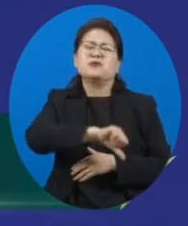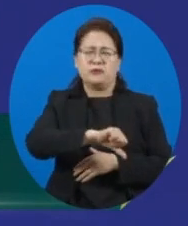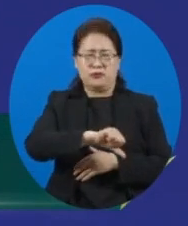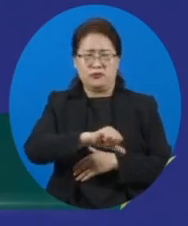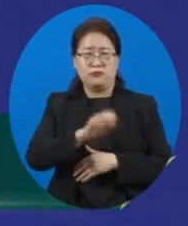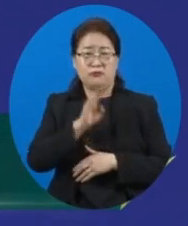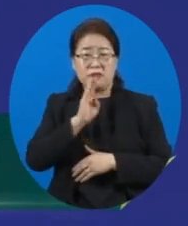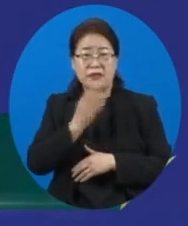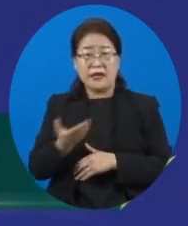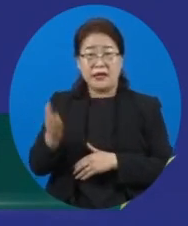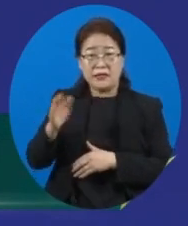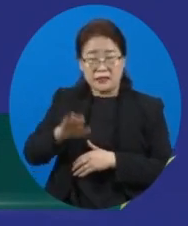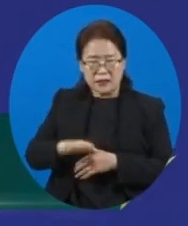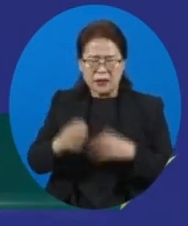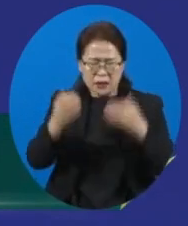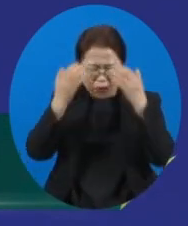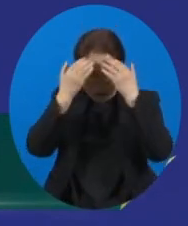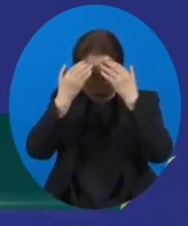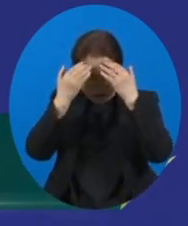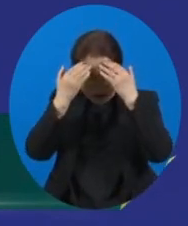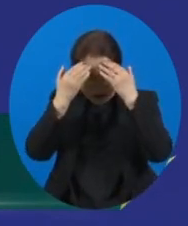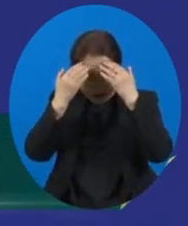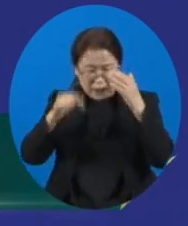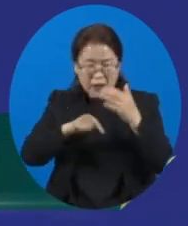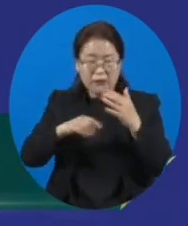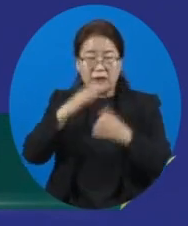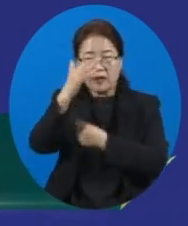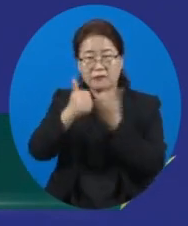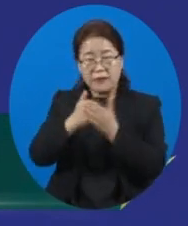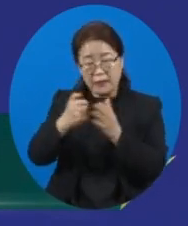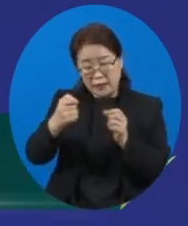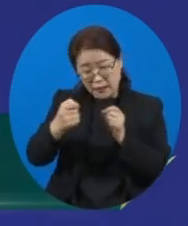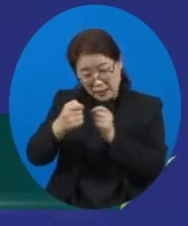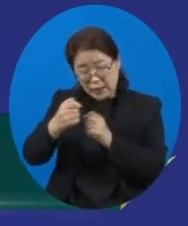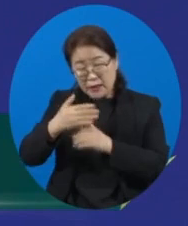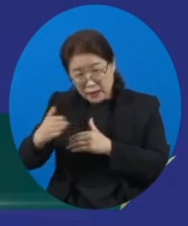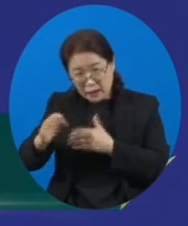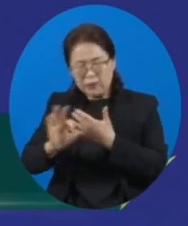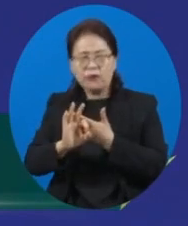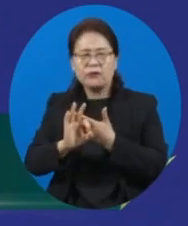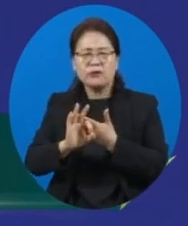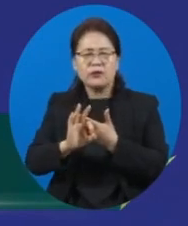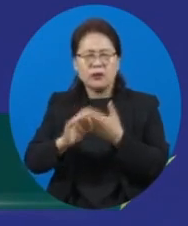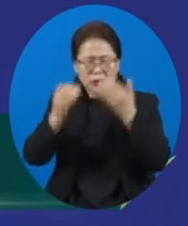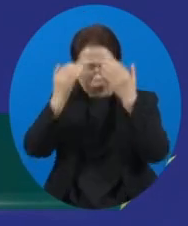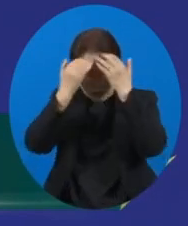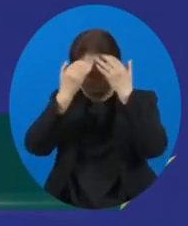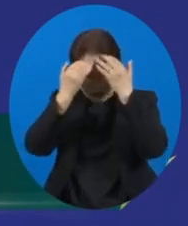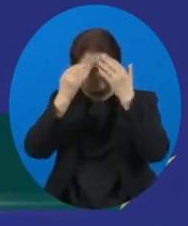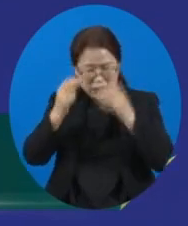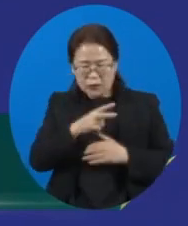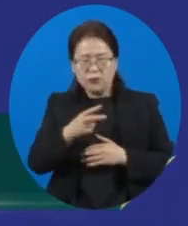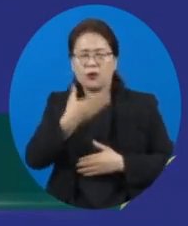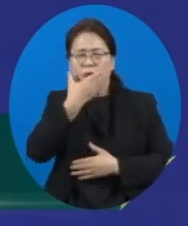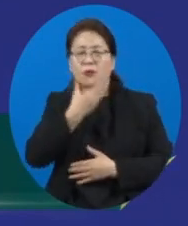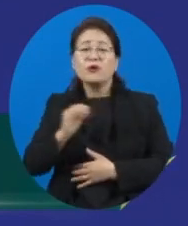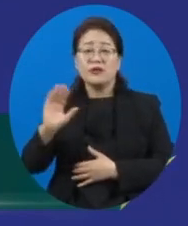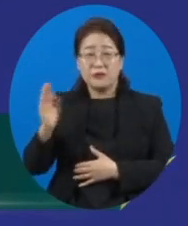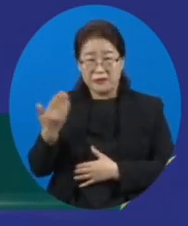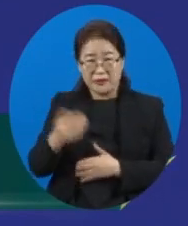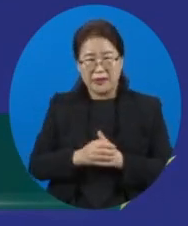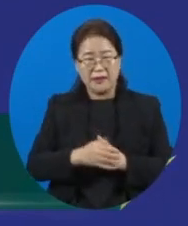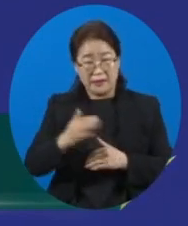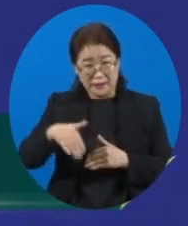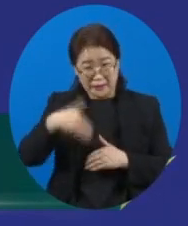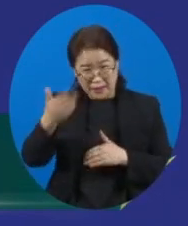그러나 그 고난 때문에 내가 하나님께로 가까이 나간다면 그게 뭐예요? 그게 복이에요. 저주가 아니죠. 그 다음 구절